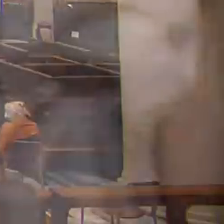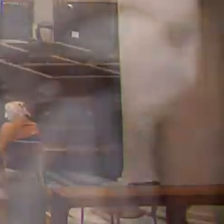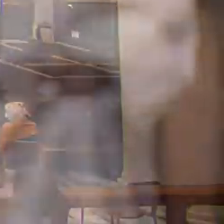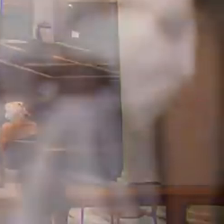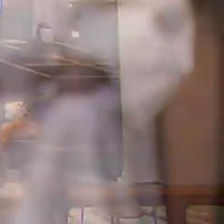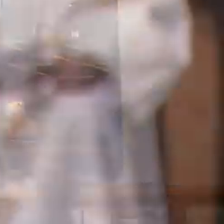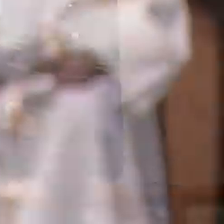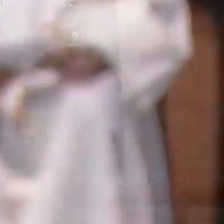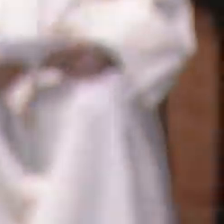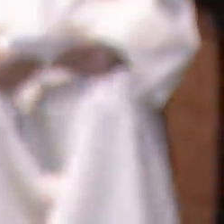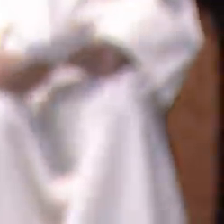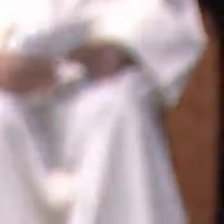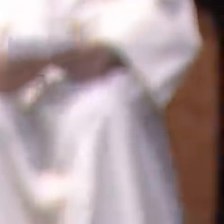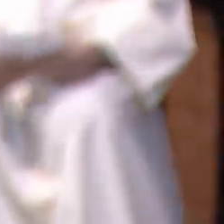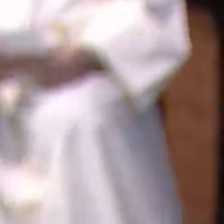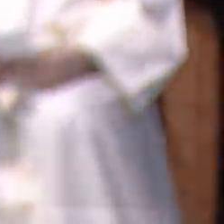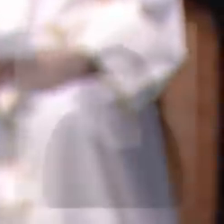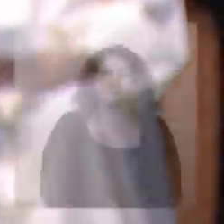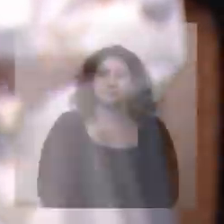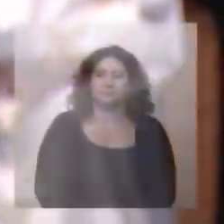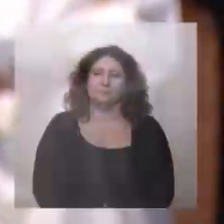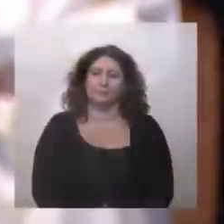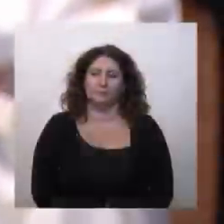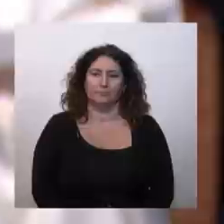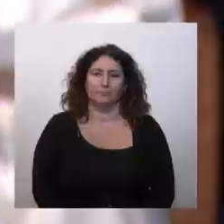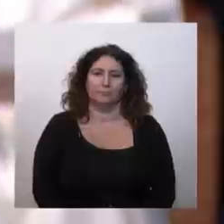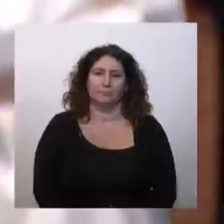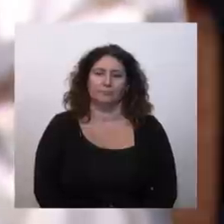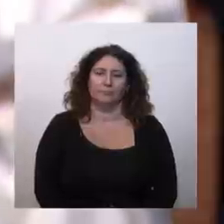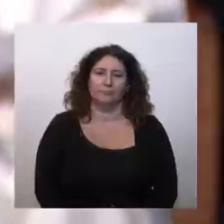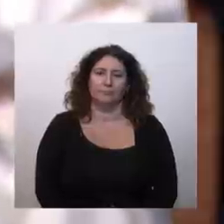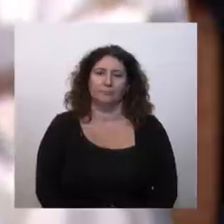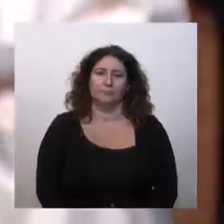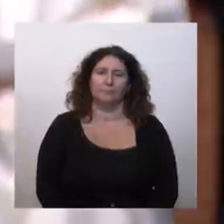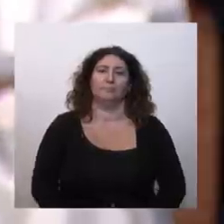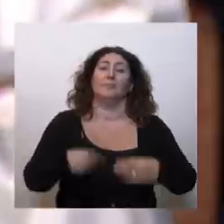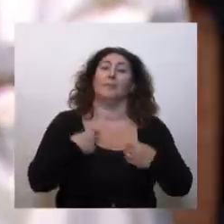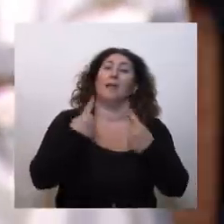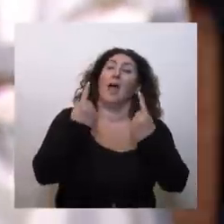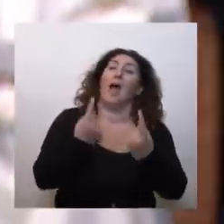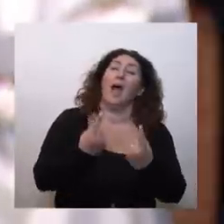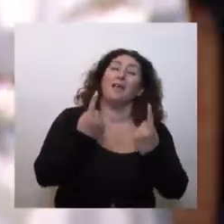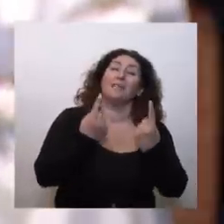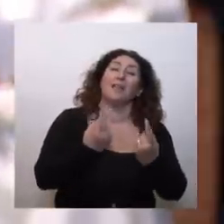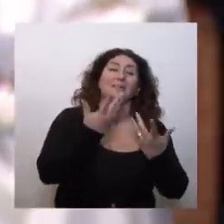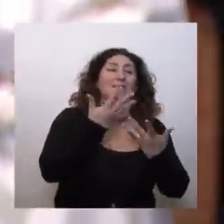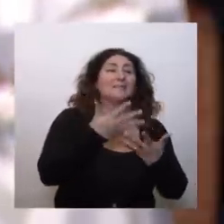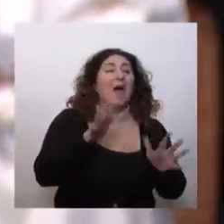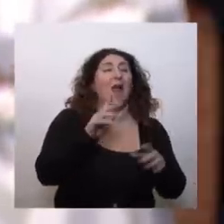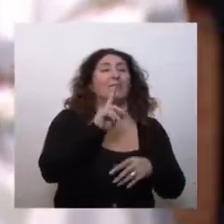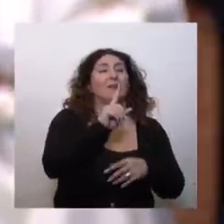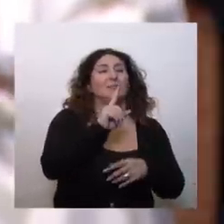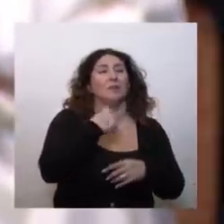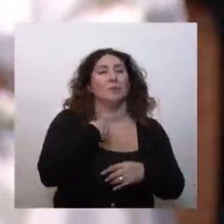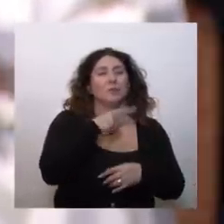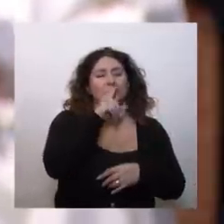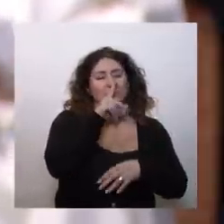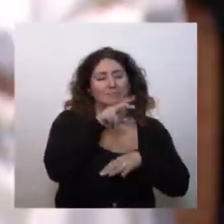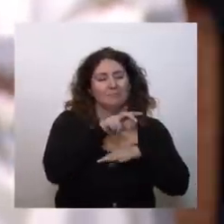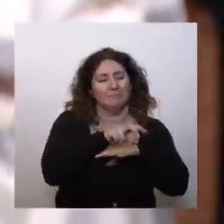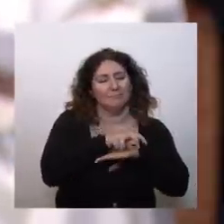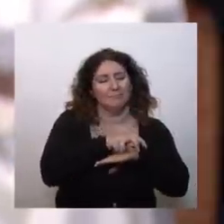Mi consumo nell'attesa della tua salvezza, spero nella tua parola.